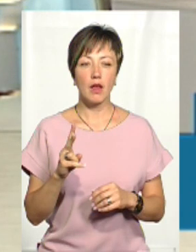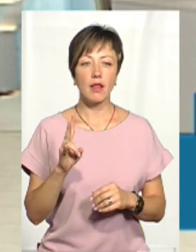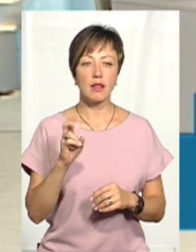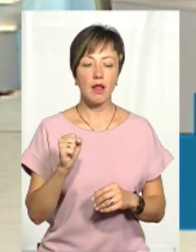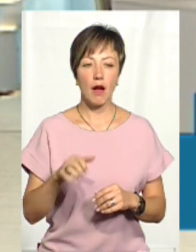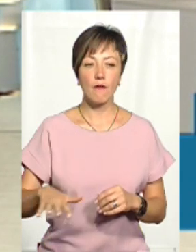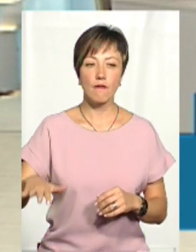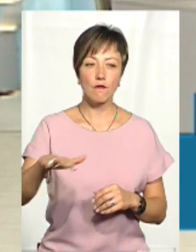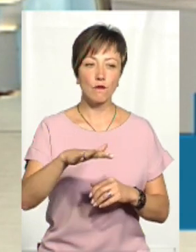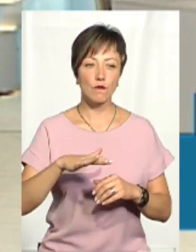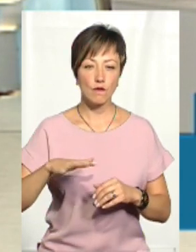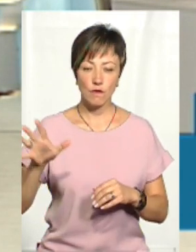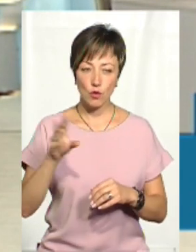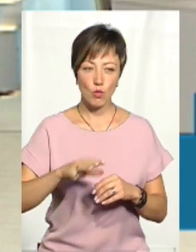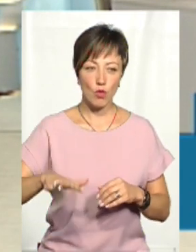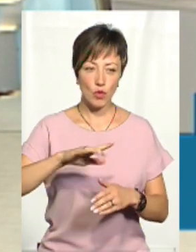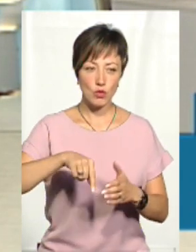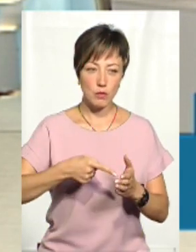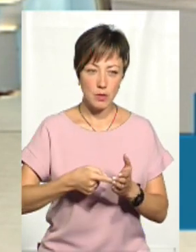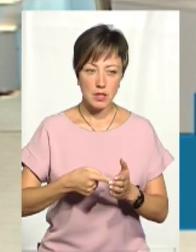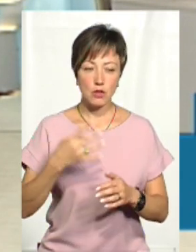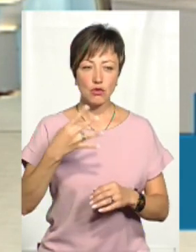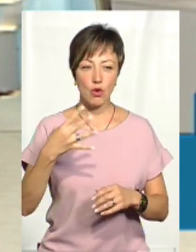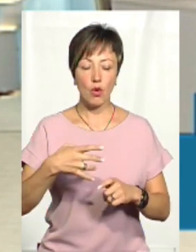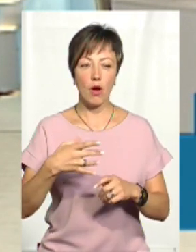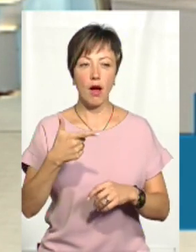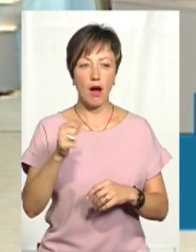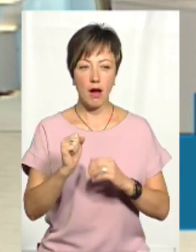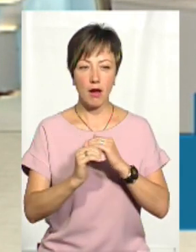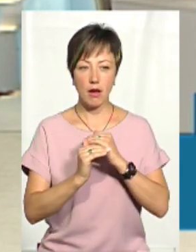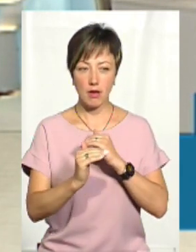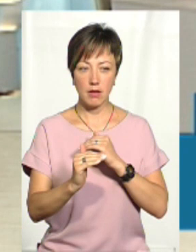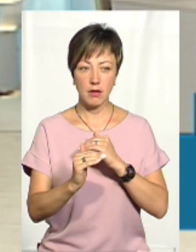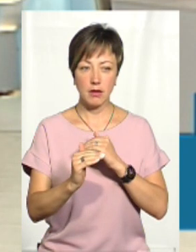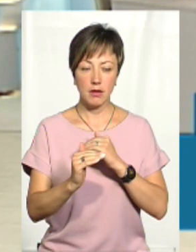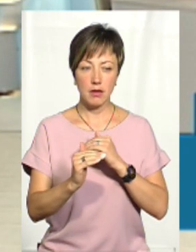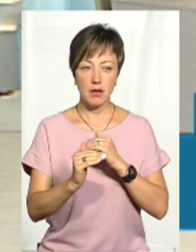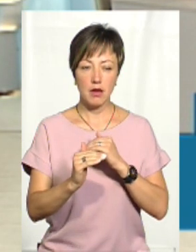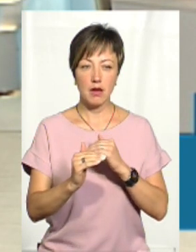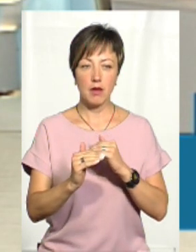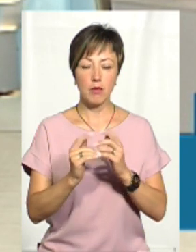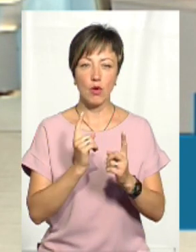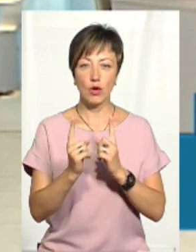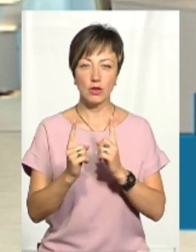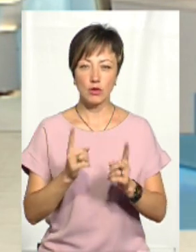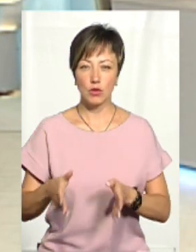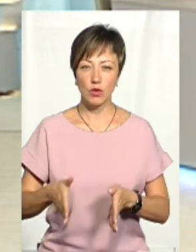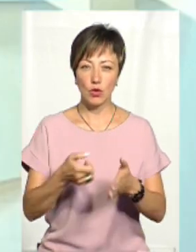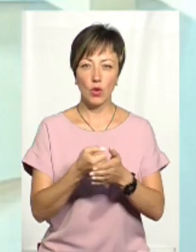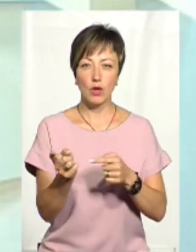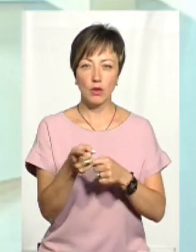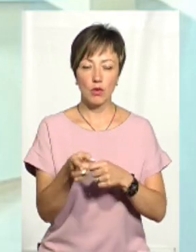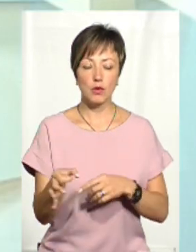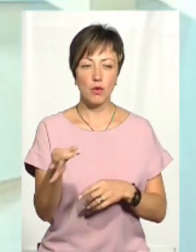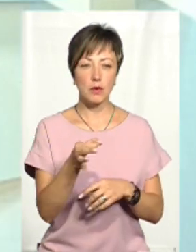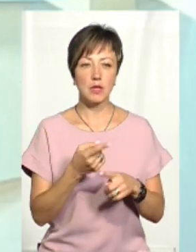на усю площу міста та на площу 40 гектарів. Це якраз проїжджа частина дороги до